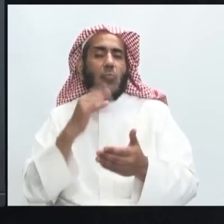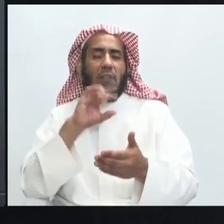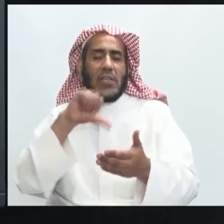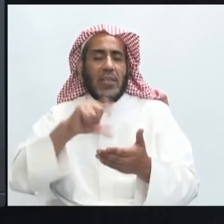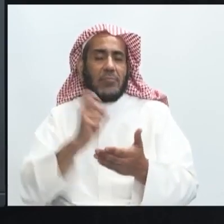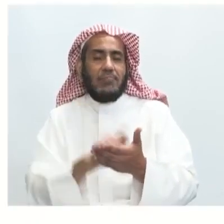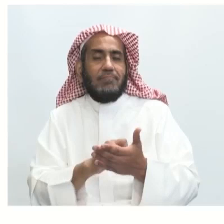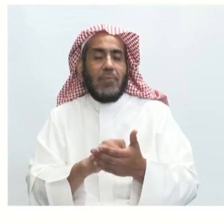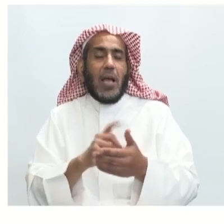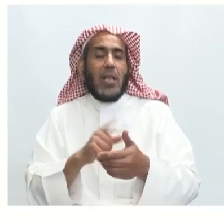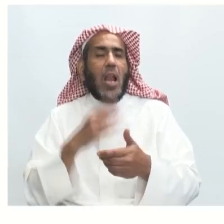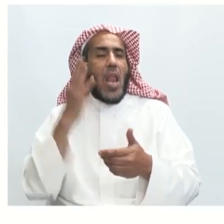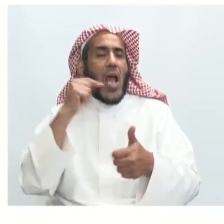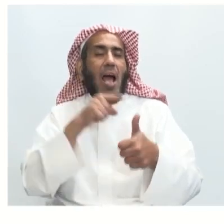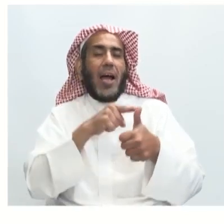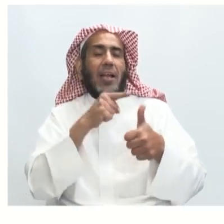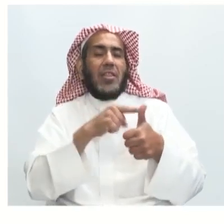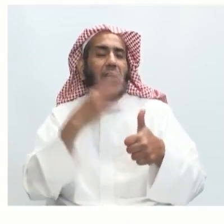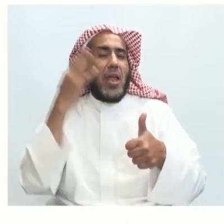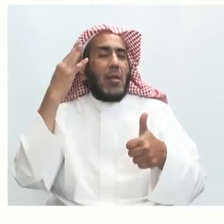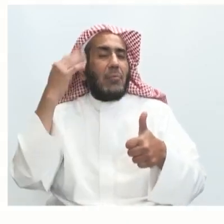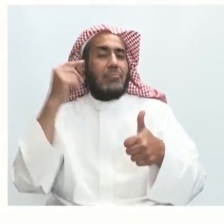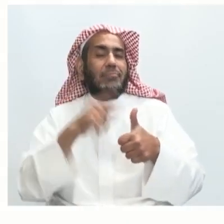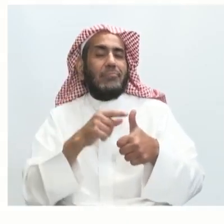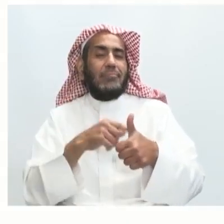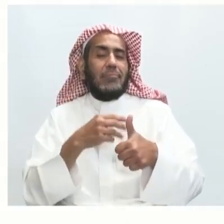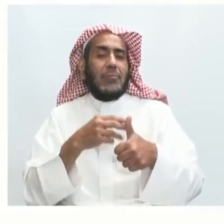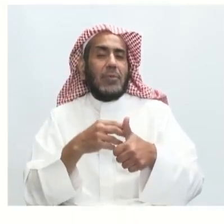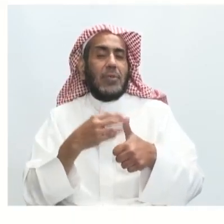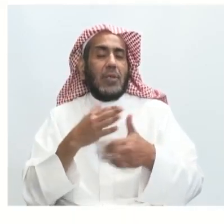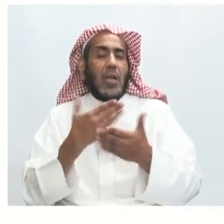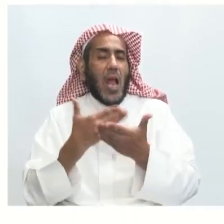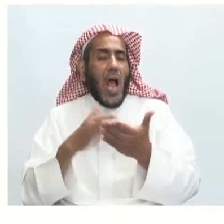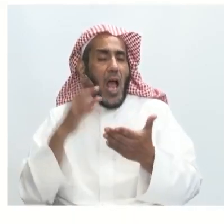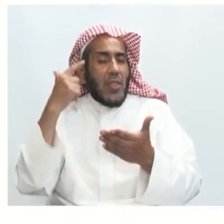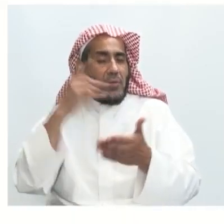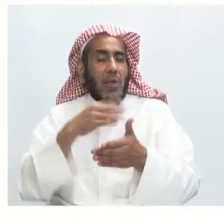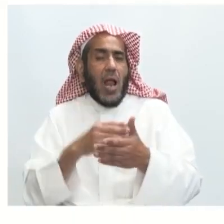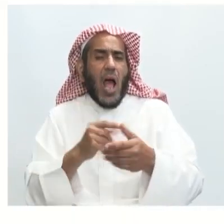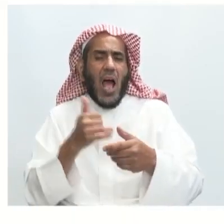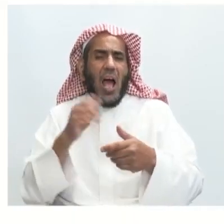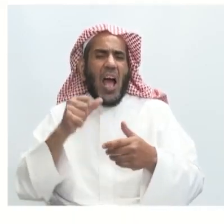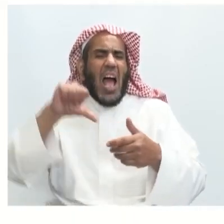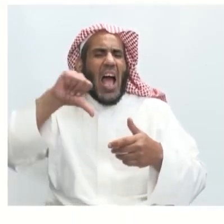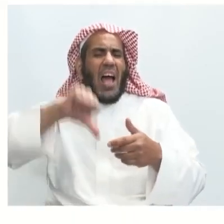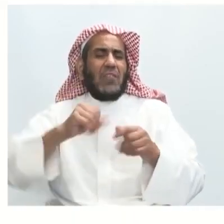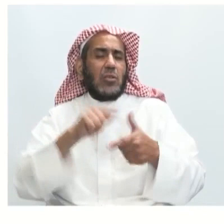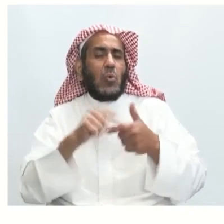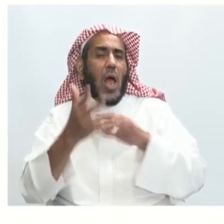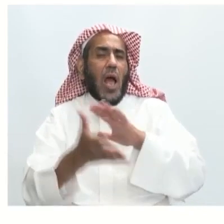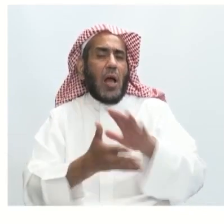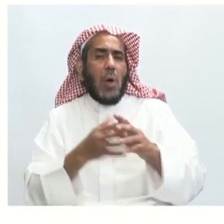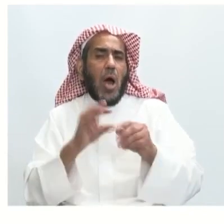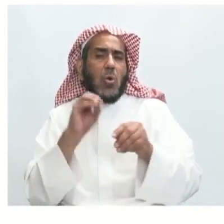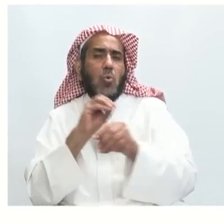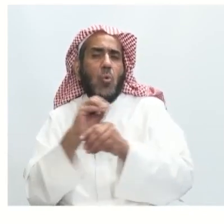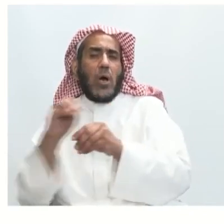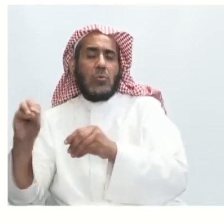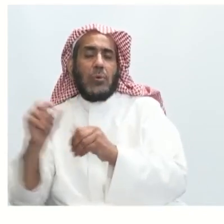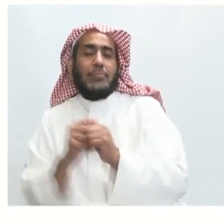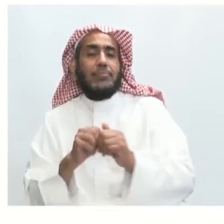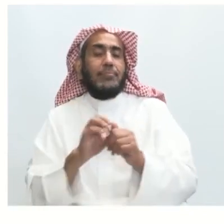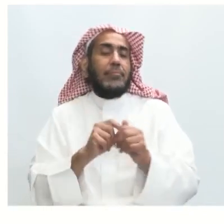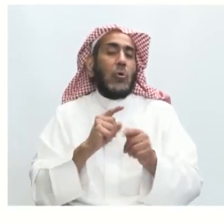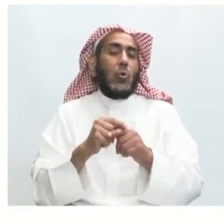تاكيد وهذه لخالي الذهن وهنا طبعا لخالد ذهن افتوا الاخبار رواتها هنا